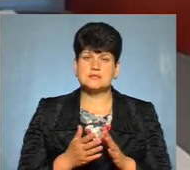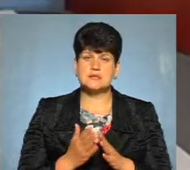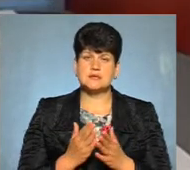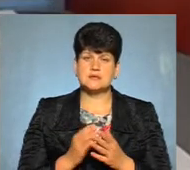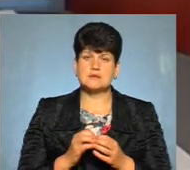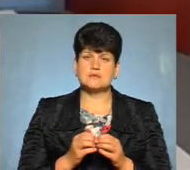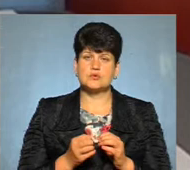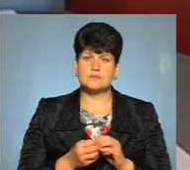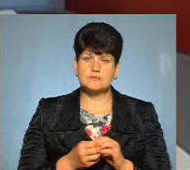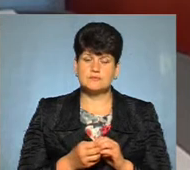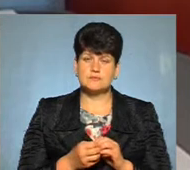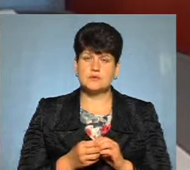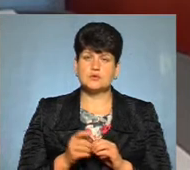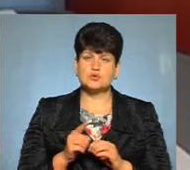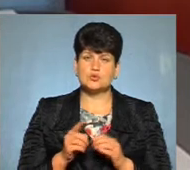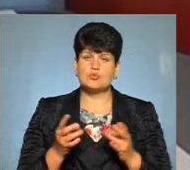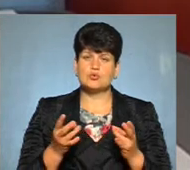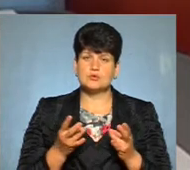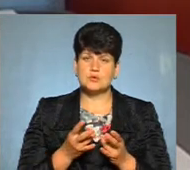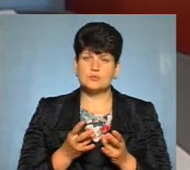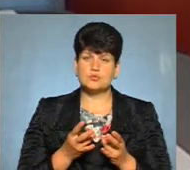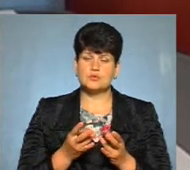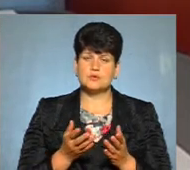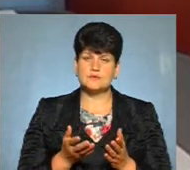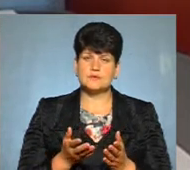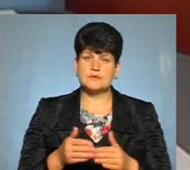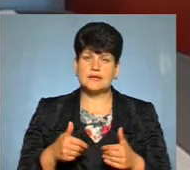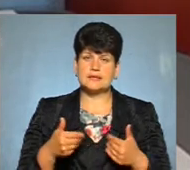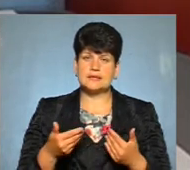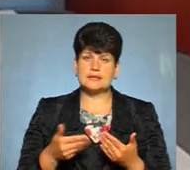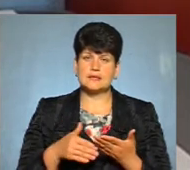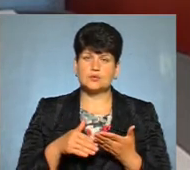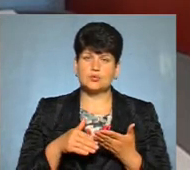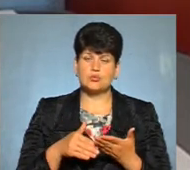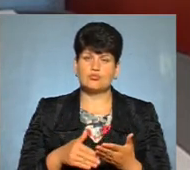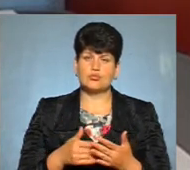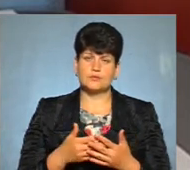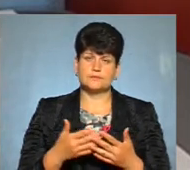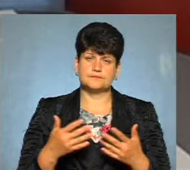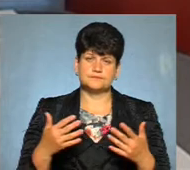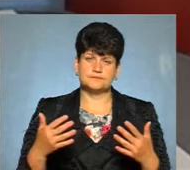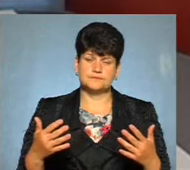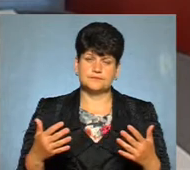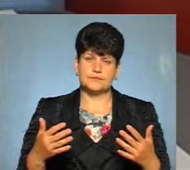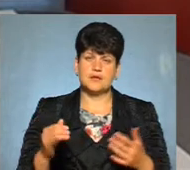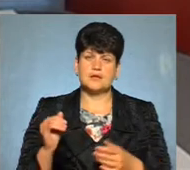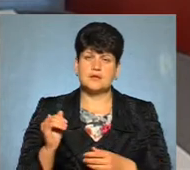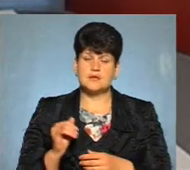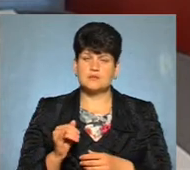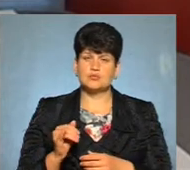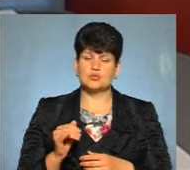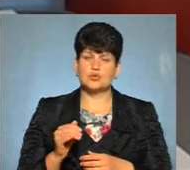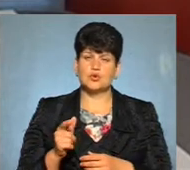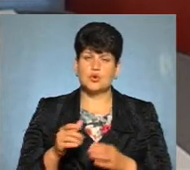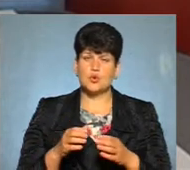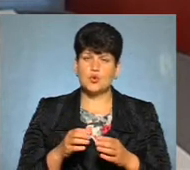загрозливим, таким, що потребує надання допомоги і тому подібне. Імуноглобуліни G –